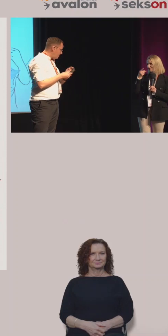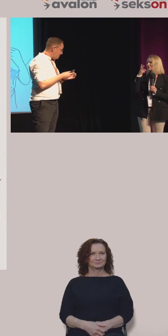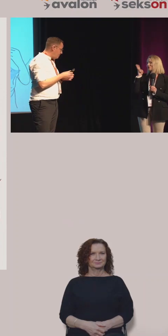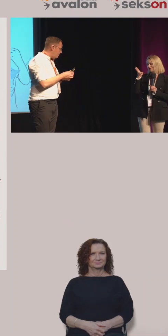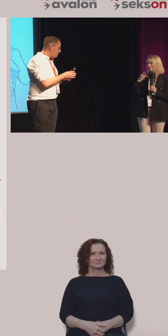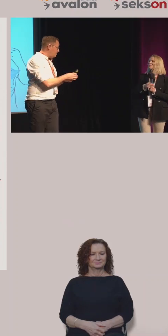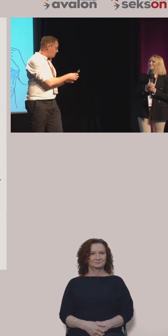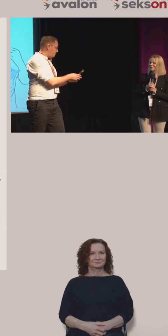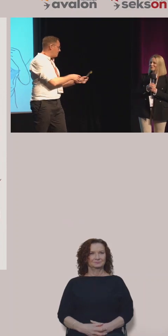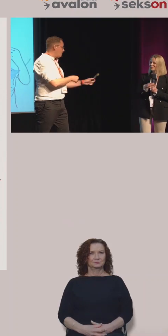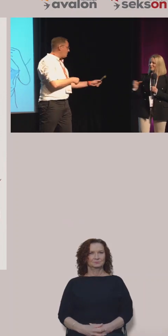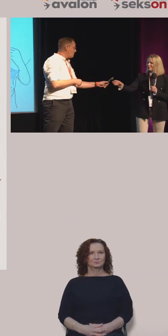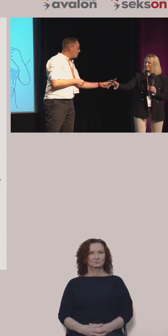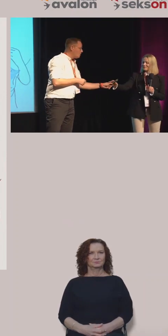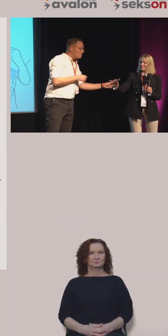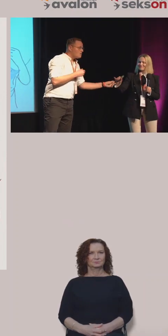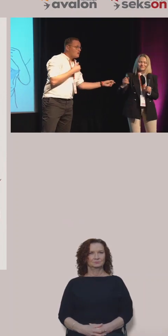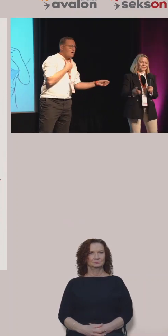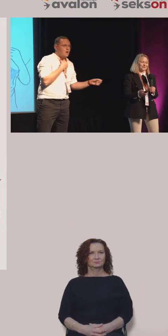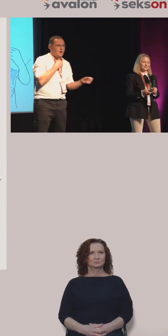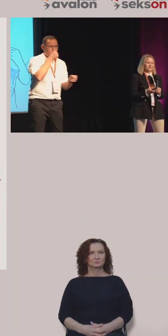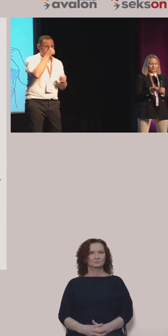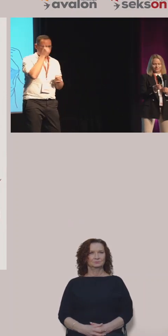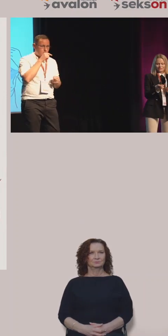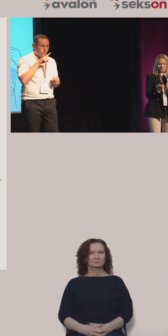Teraz opowiem o sobie.